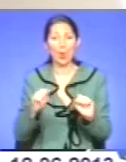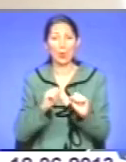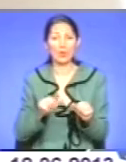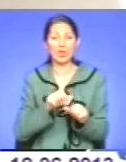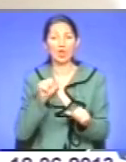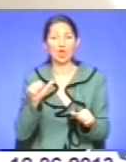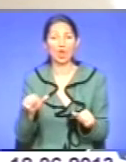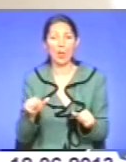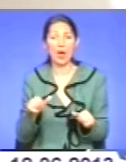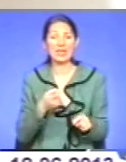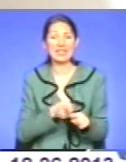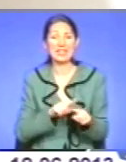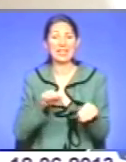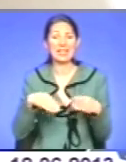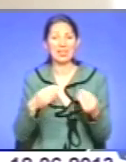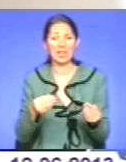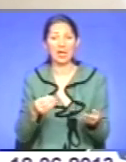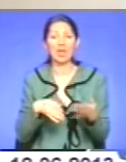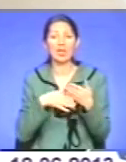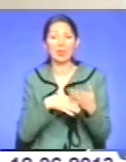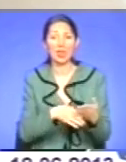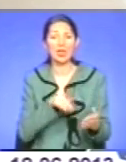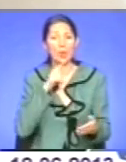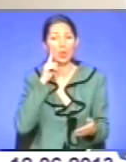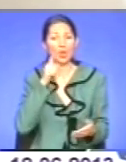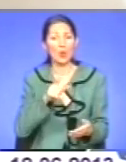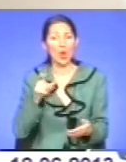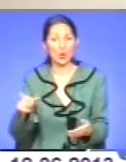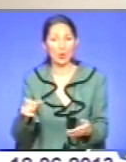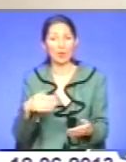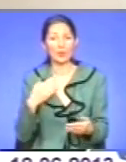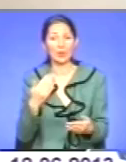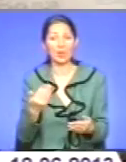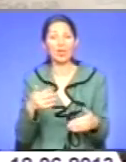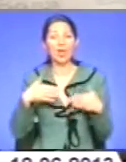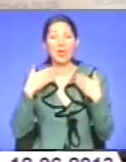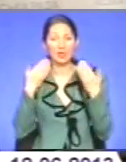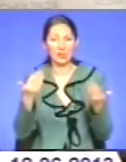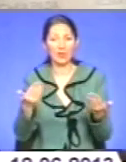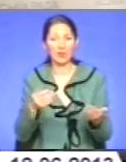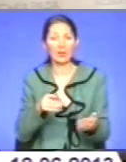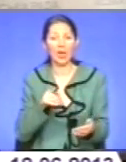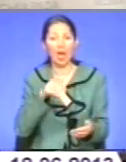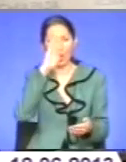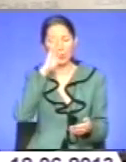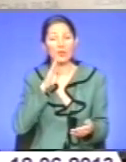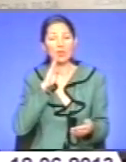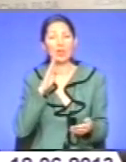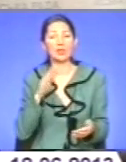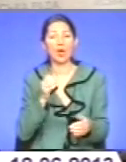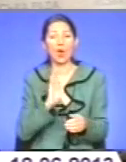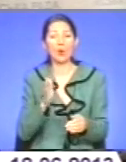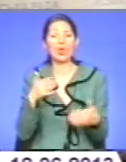це надання сприяння молодим людям в їхні ініціативи. Юнаки та дівчата поринуть у вир